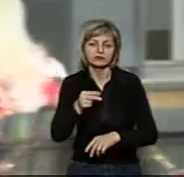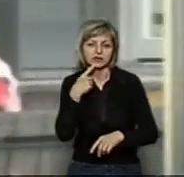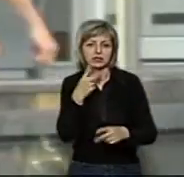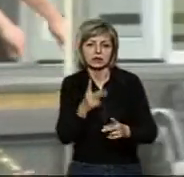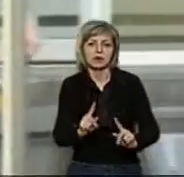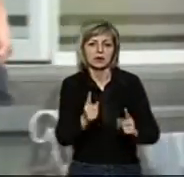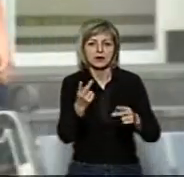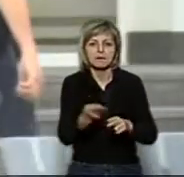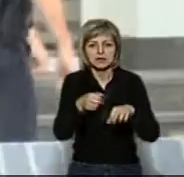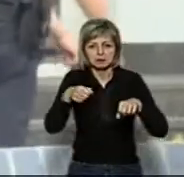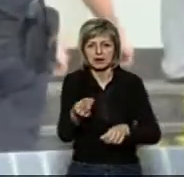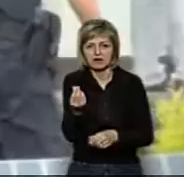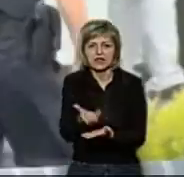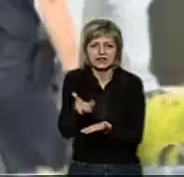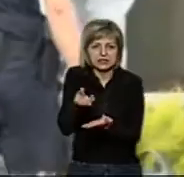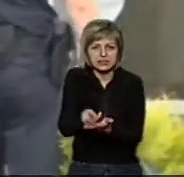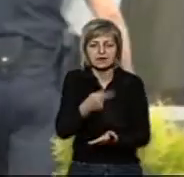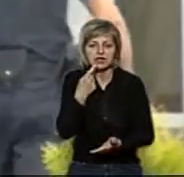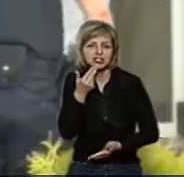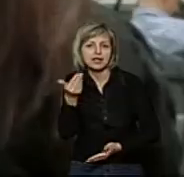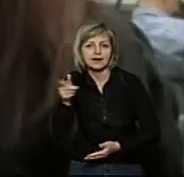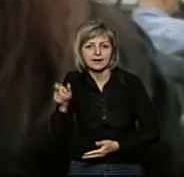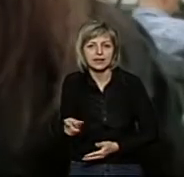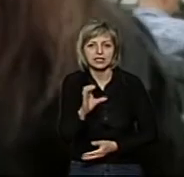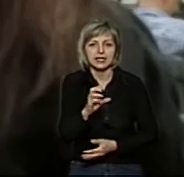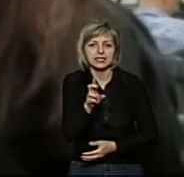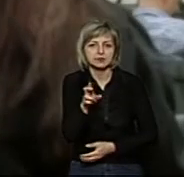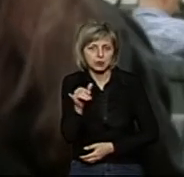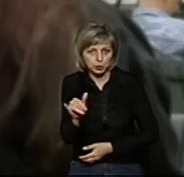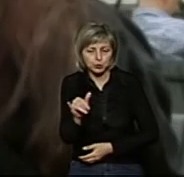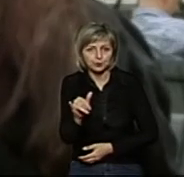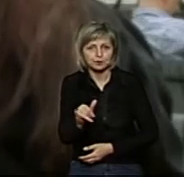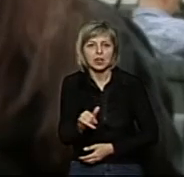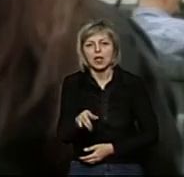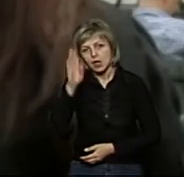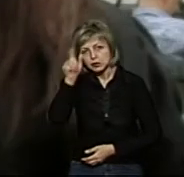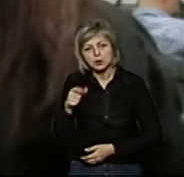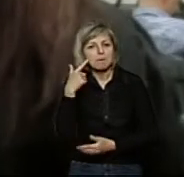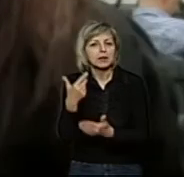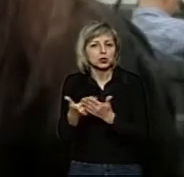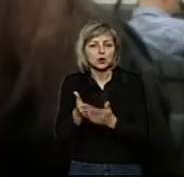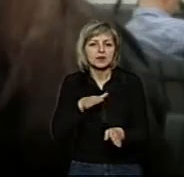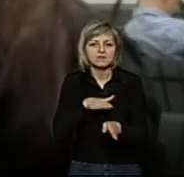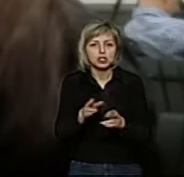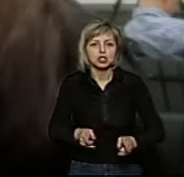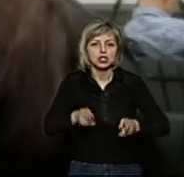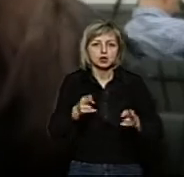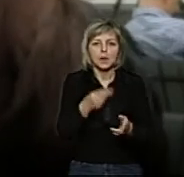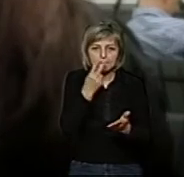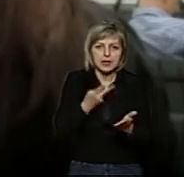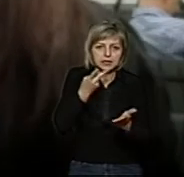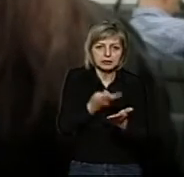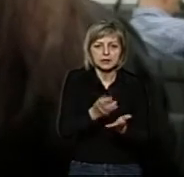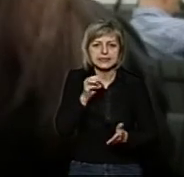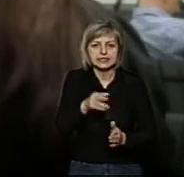під вартою без права внесення застави, каже речниця СБУ в області Івана Поліщук. Зловмисник підозрюється у вчиненні злочинів, передбачених